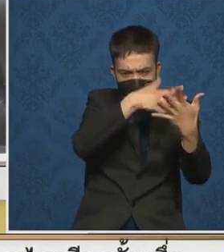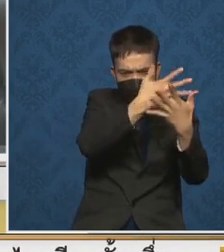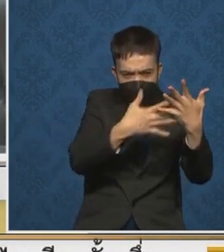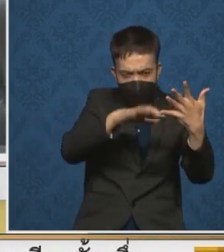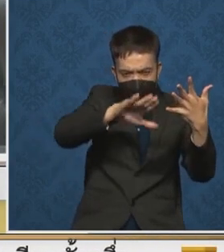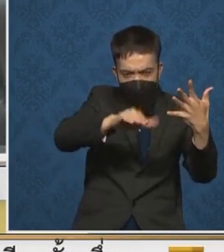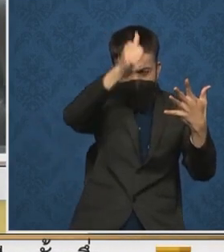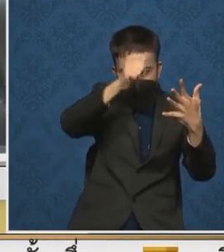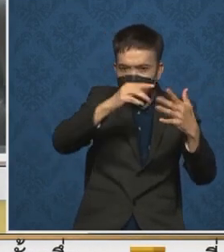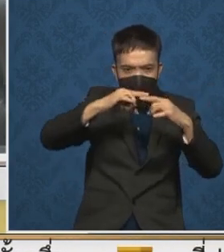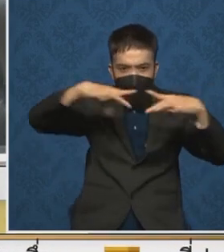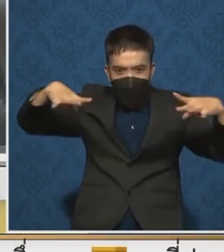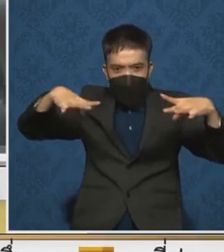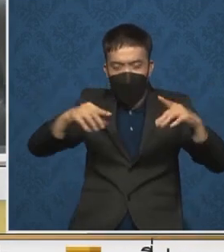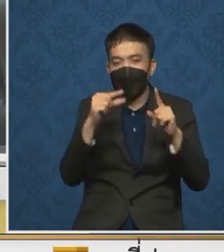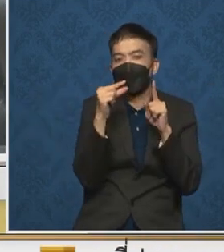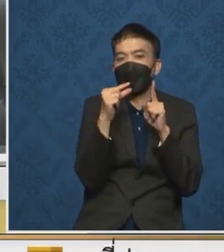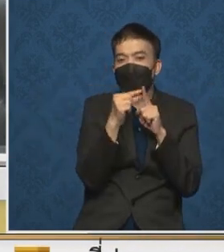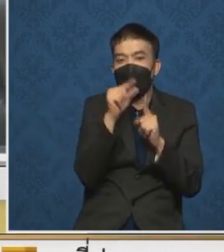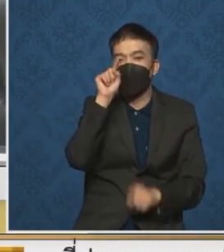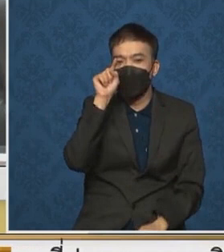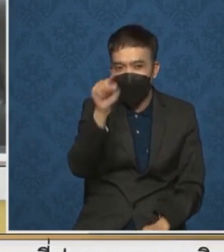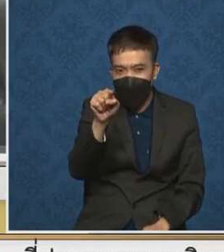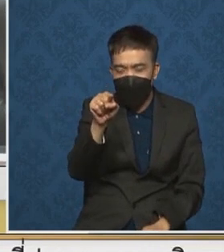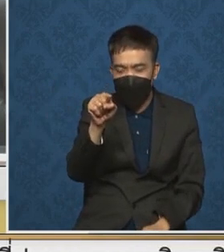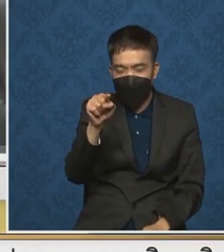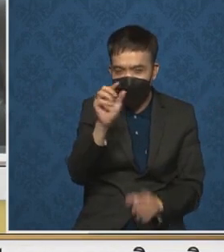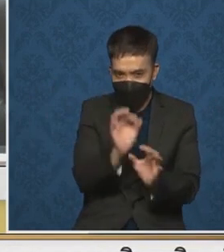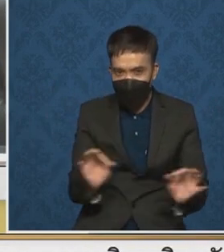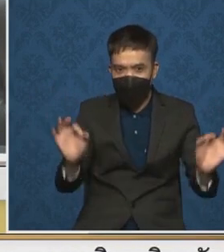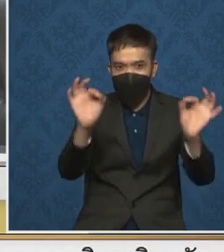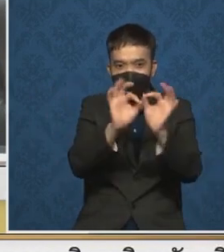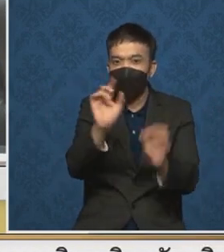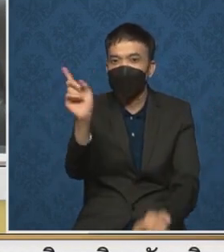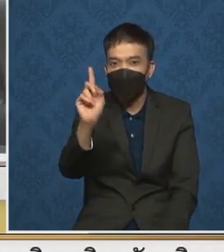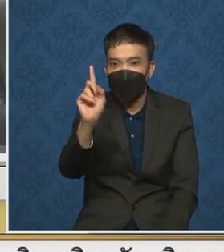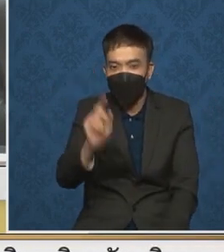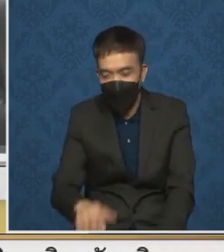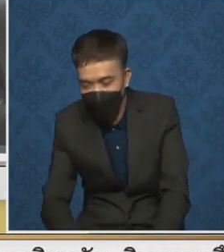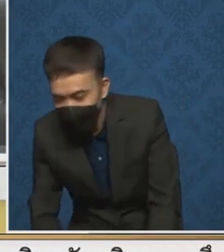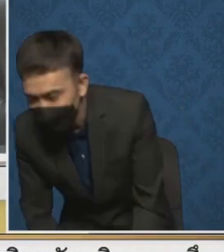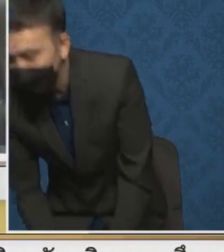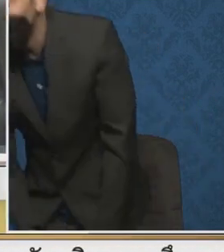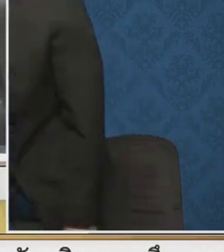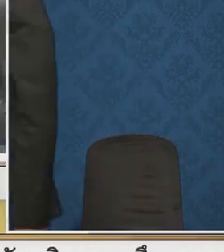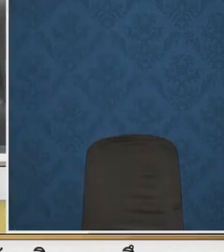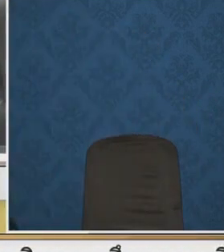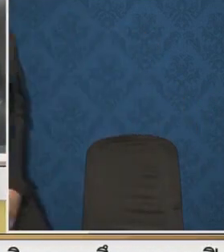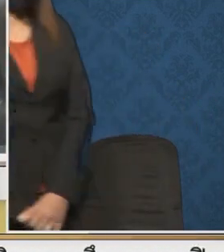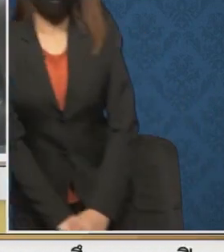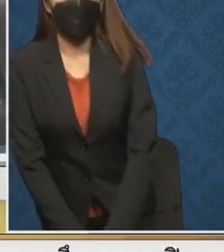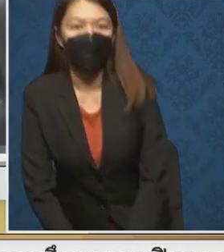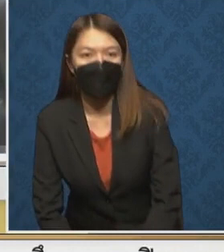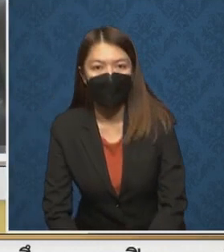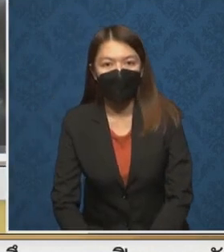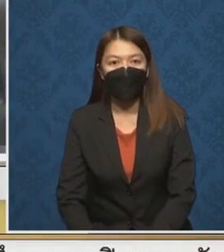คือเริ่มมคำสั่งแล้วที่สำคญอย่ย่งครับ ทําทานการพัฒนาโครงการต่างๆ